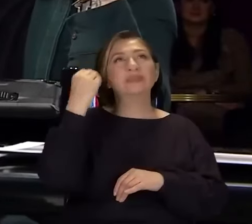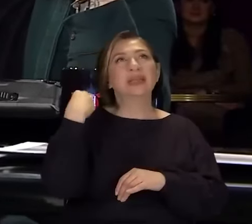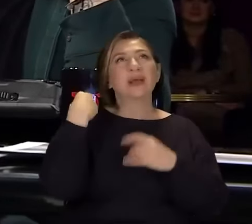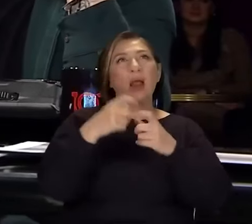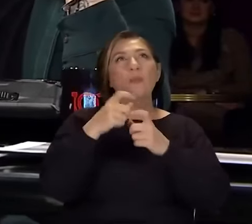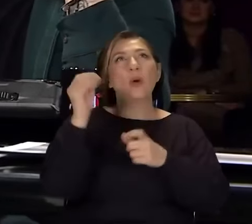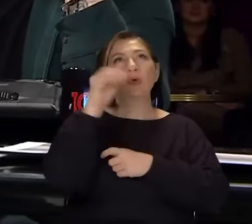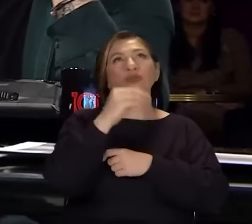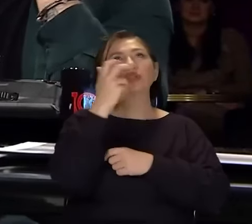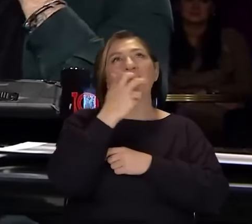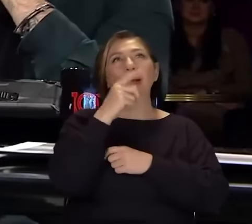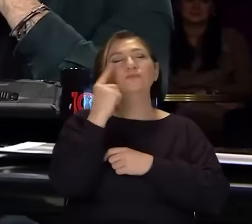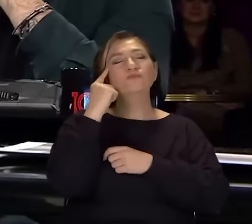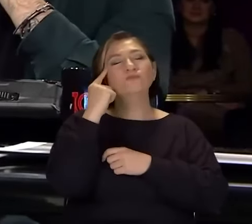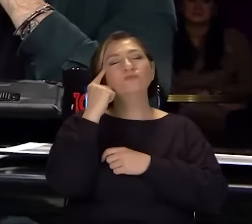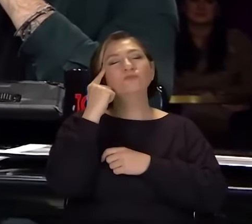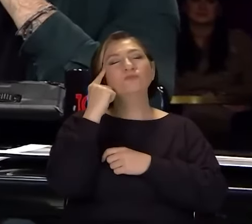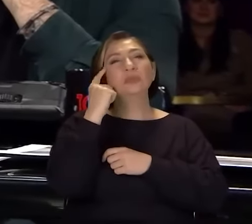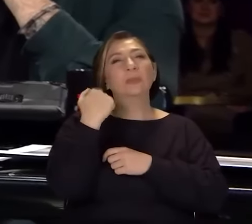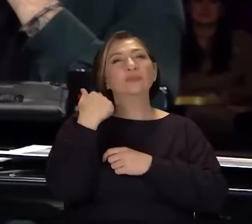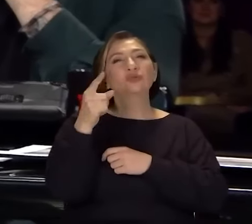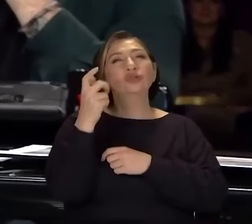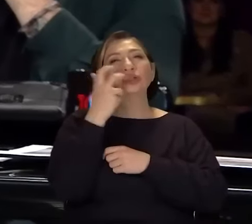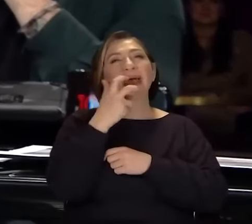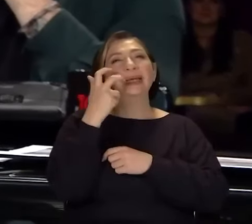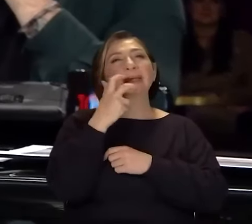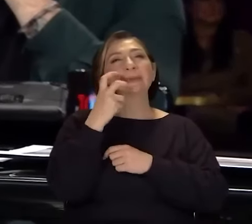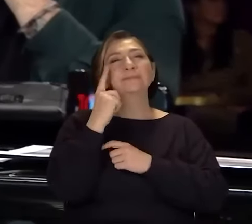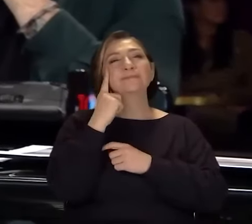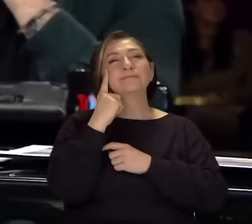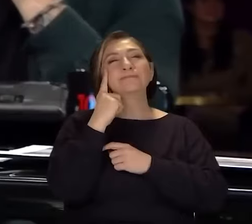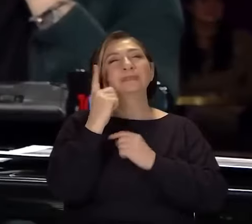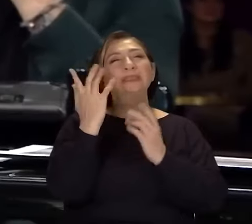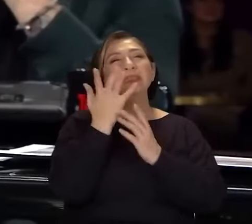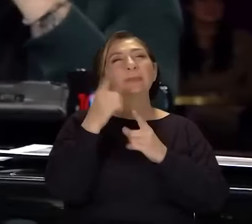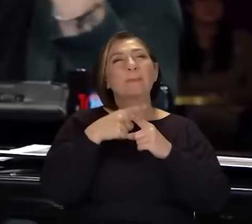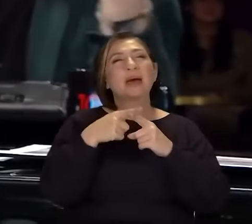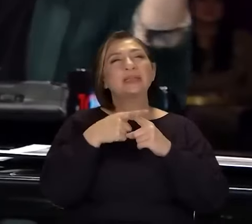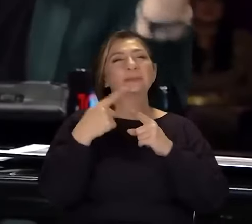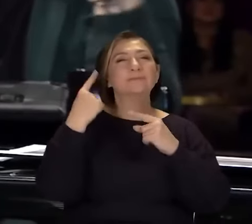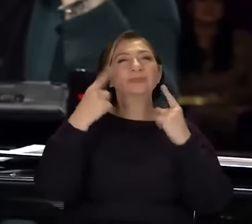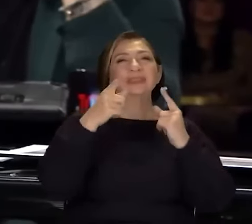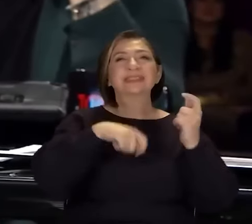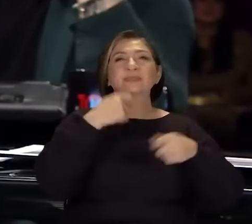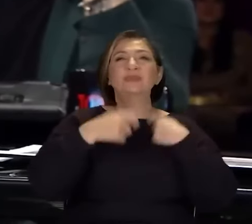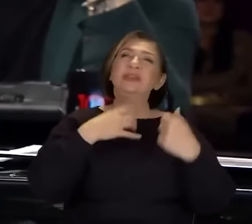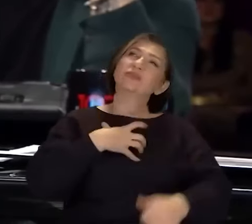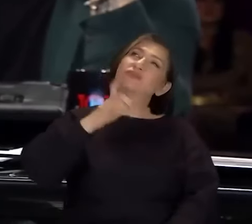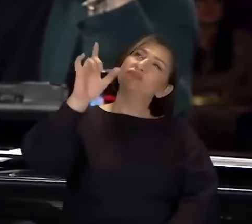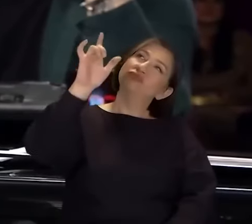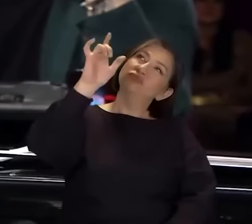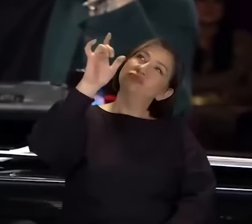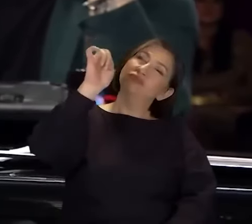albüme koyacağımız şarkılardan. Ya ben bu şarkıyı nasıl paylaşırım derken böyle saçma sapan bir şey